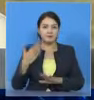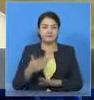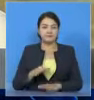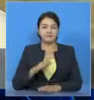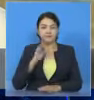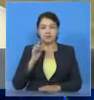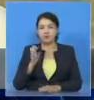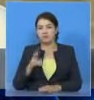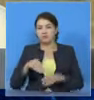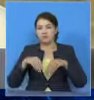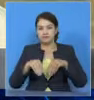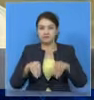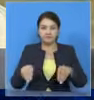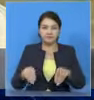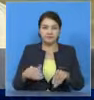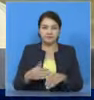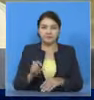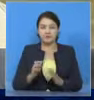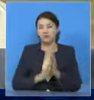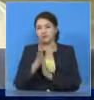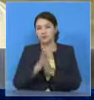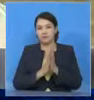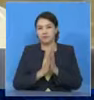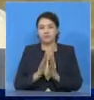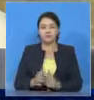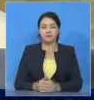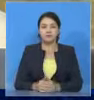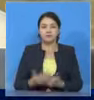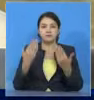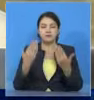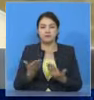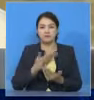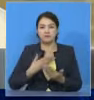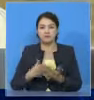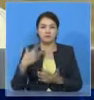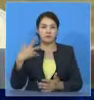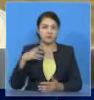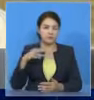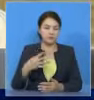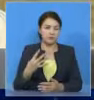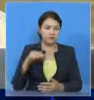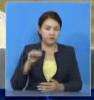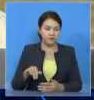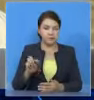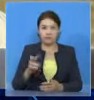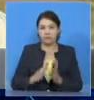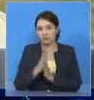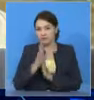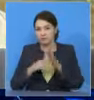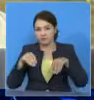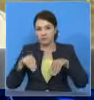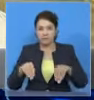жылдық дақылдар егілді, мысалға екпе шөптер егіліп отыр. Қазіргі таңда біздерде 34 мың гектар екпе шөп егіліп отыр. Бұрыннан